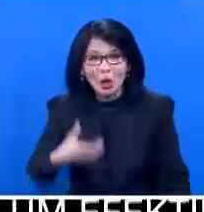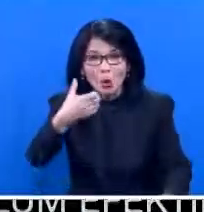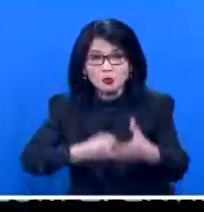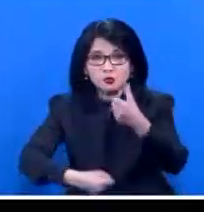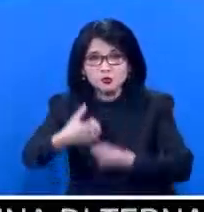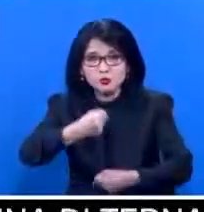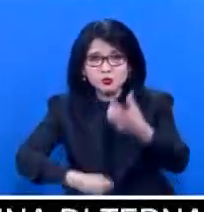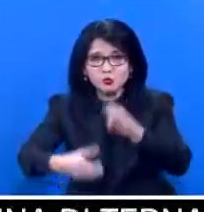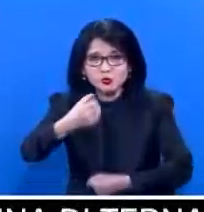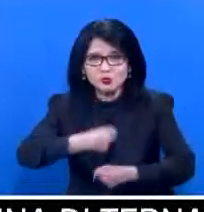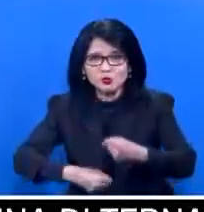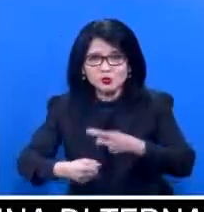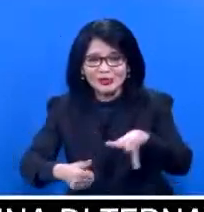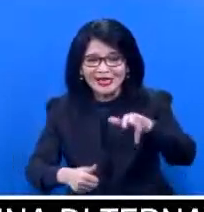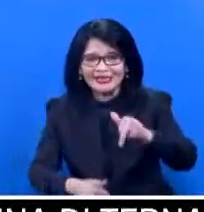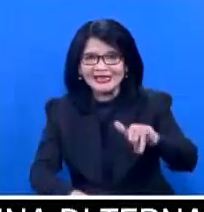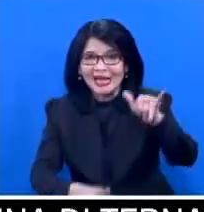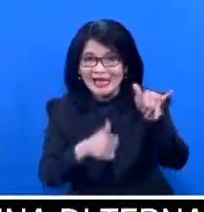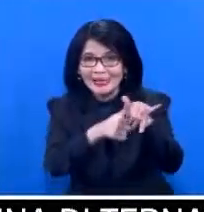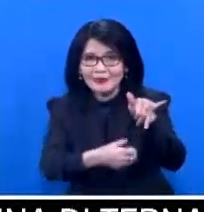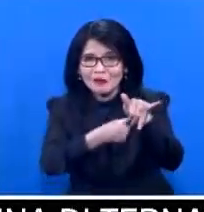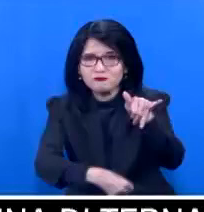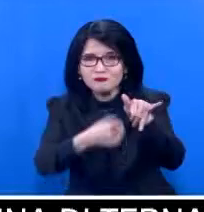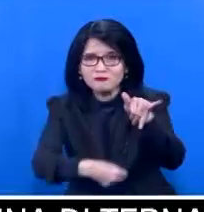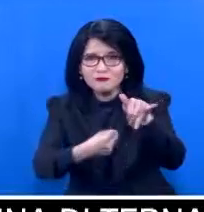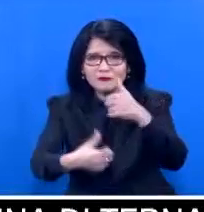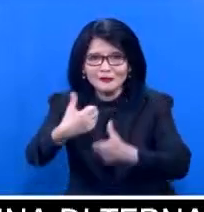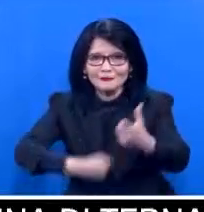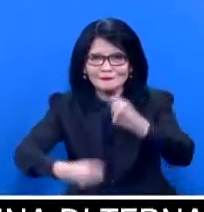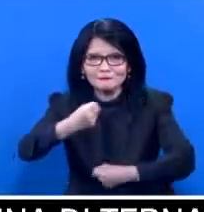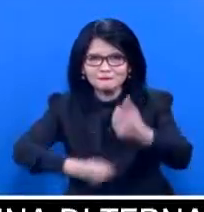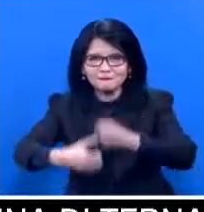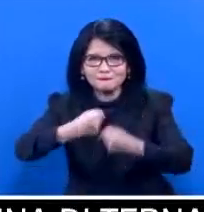susu sapi. Bisa nggak ya saya, pemirsa?